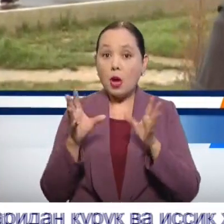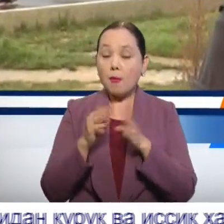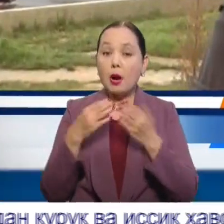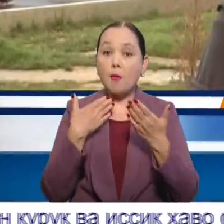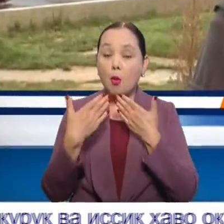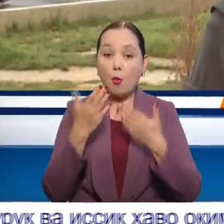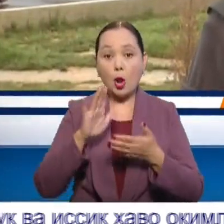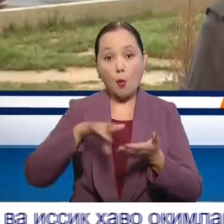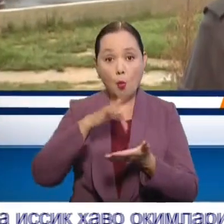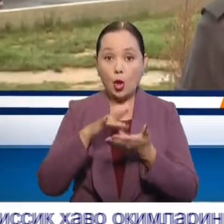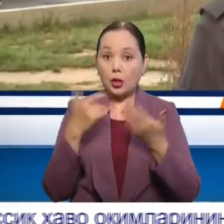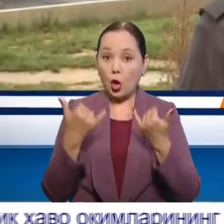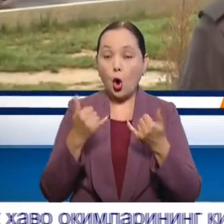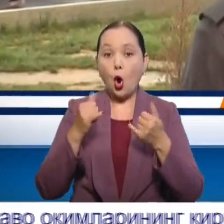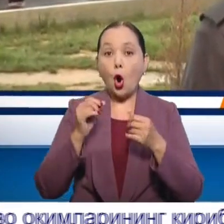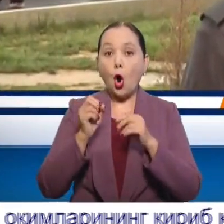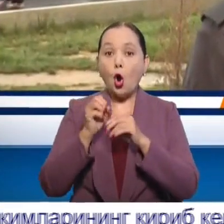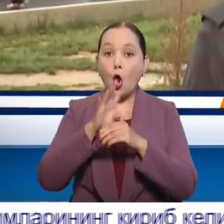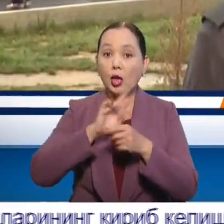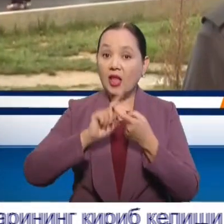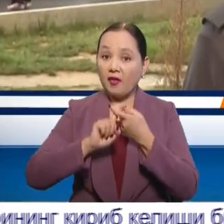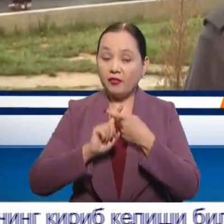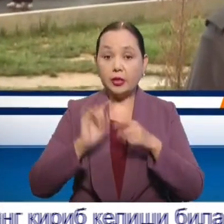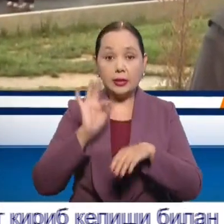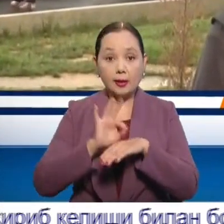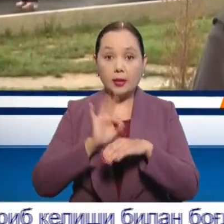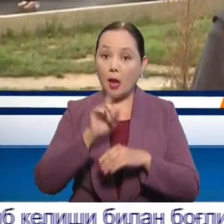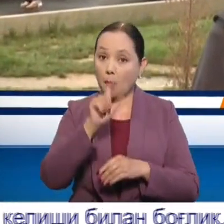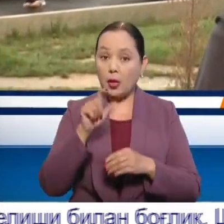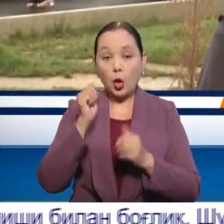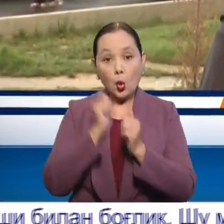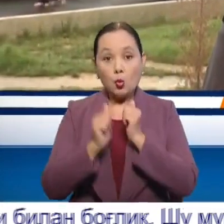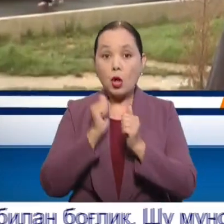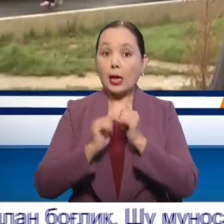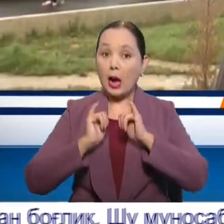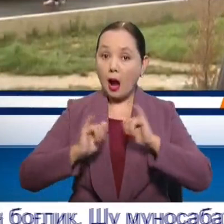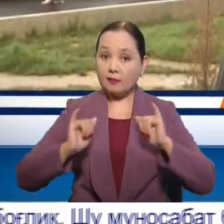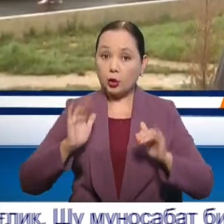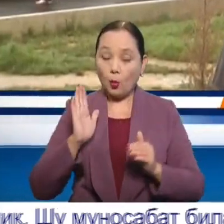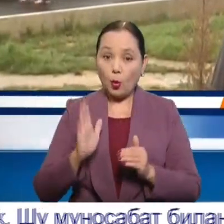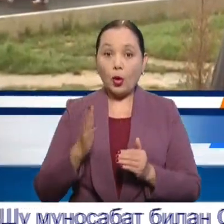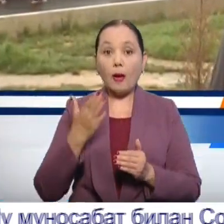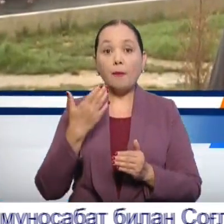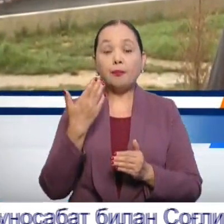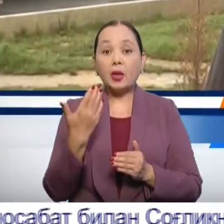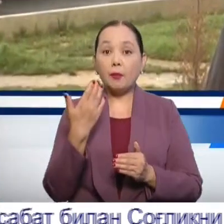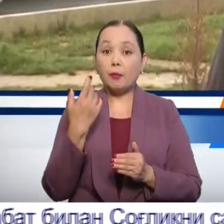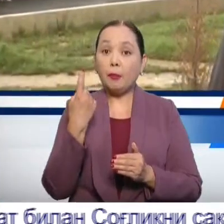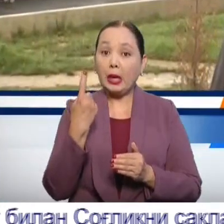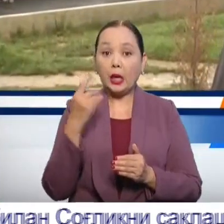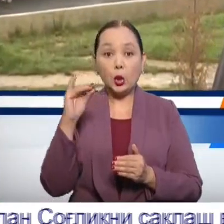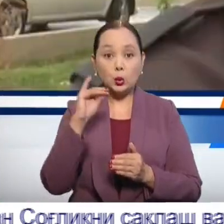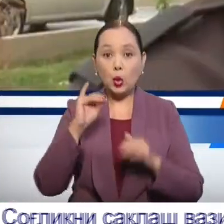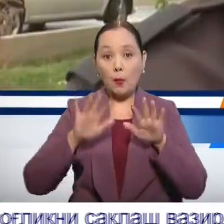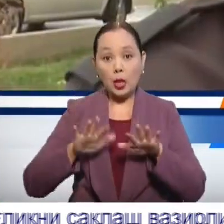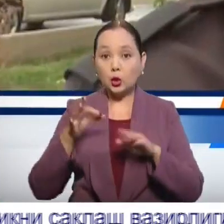kunda poytaxtimizda koronavirus infeksiyasi bilan kasallangan bemorlar soni kundan kunga avj olib bormoqda. Birgina Yunusobod tumani misolida